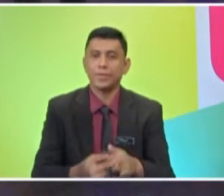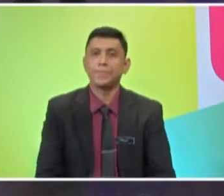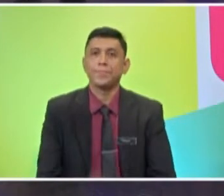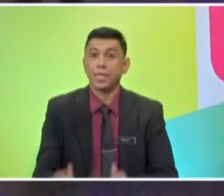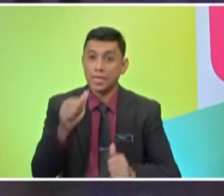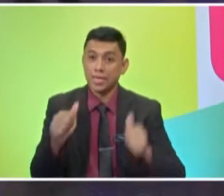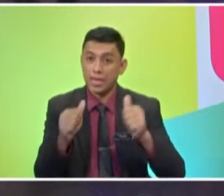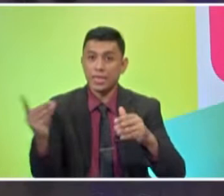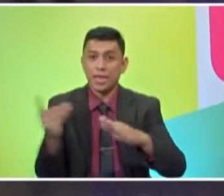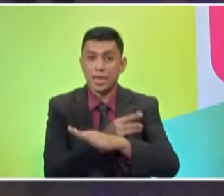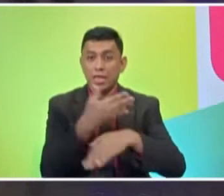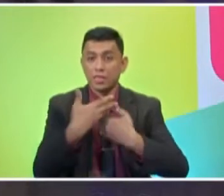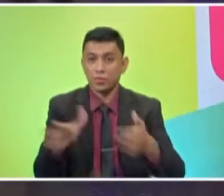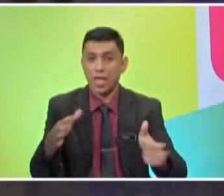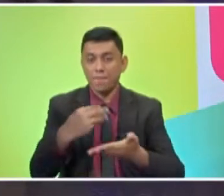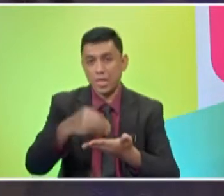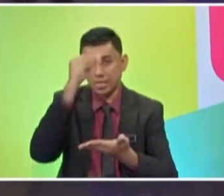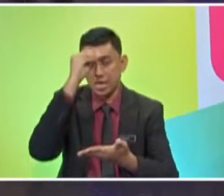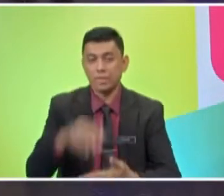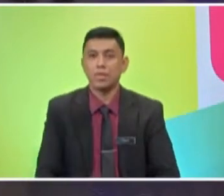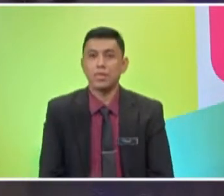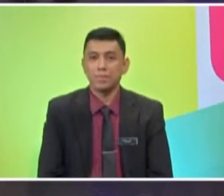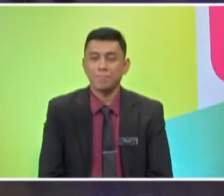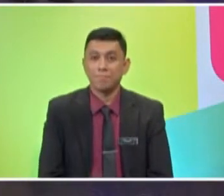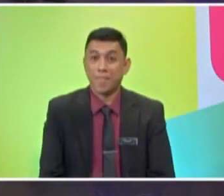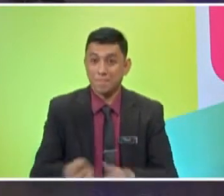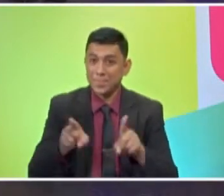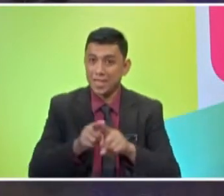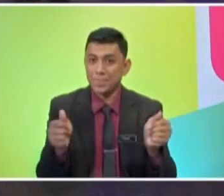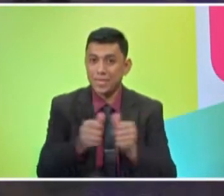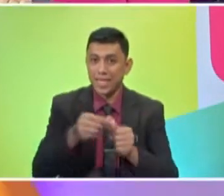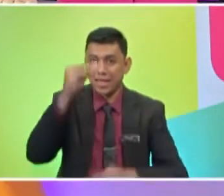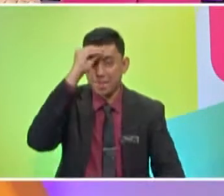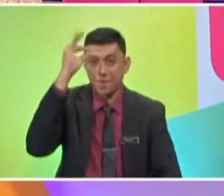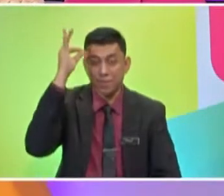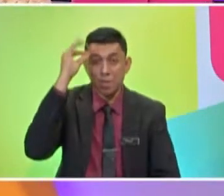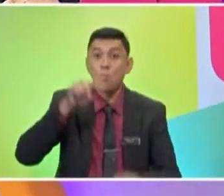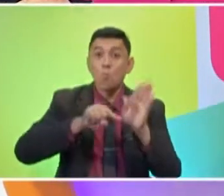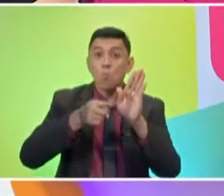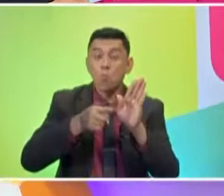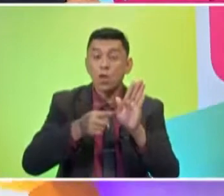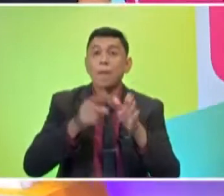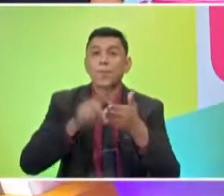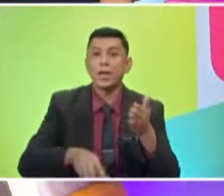Okey, jom kawan-kawan. Sama-sama kawan busy, okey? Janji tau. Okey, yang mula-mula ni apa?